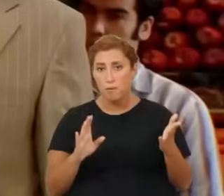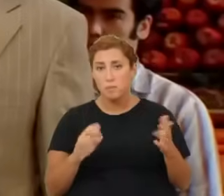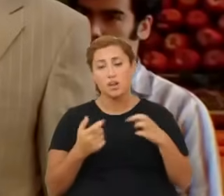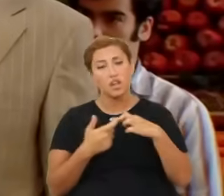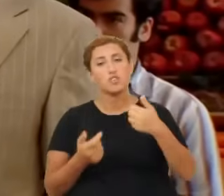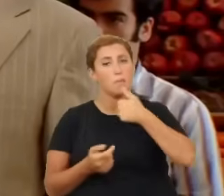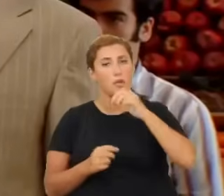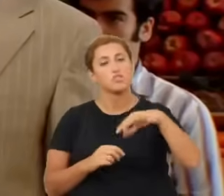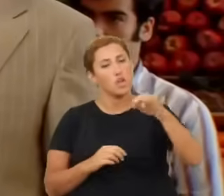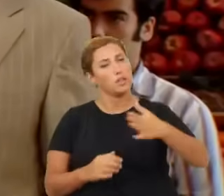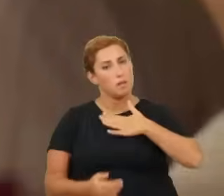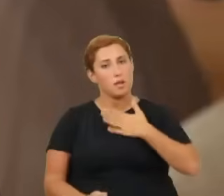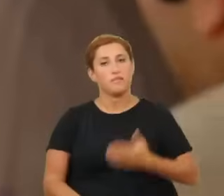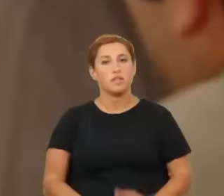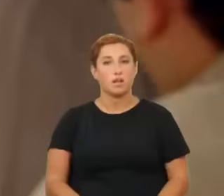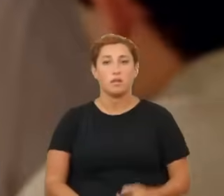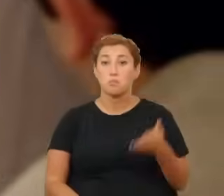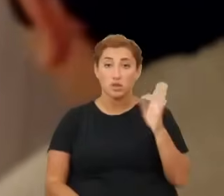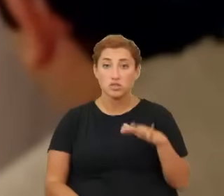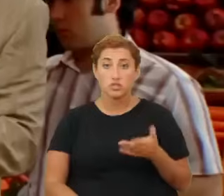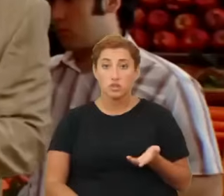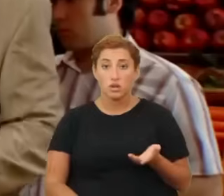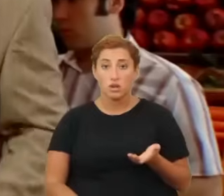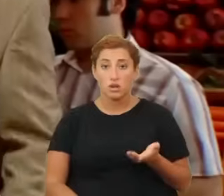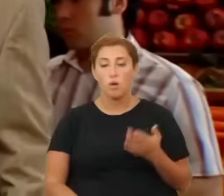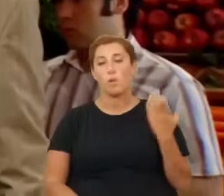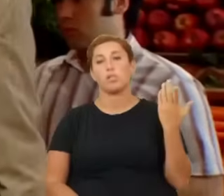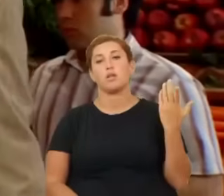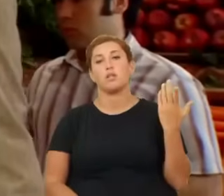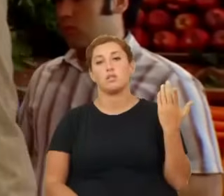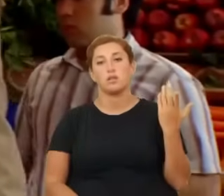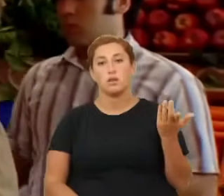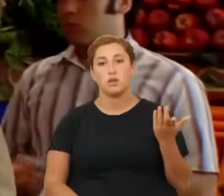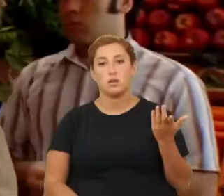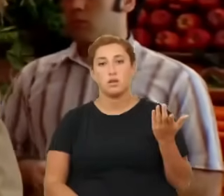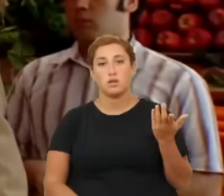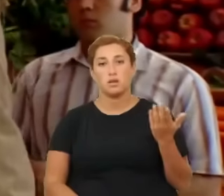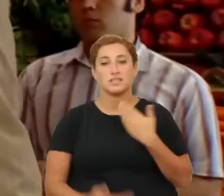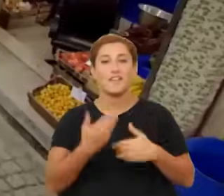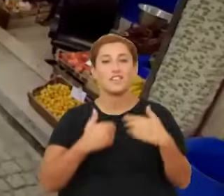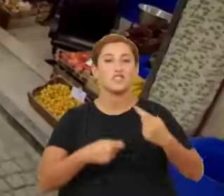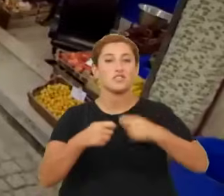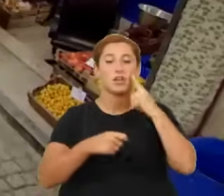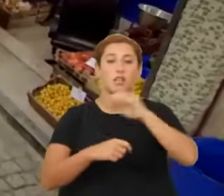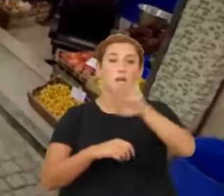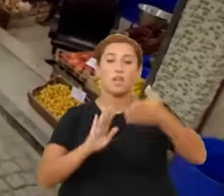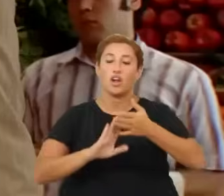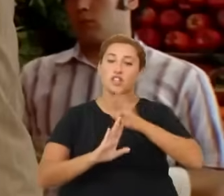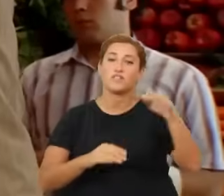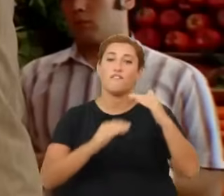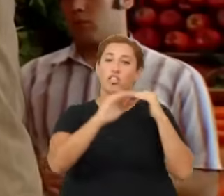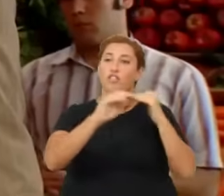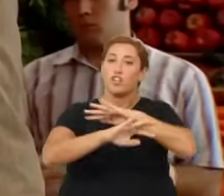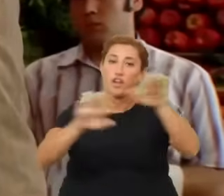abi, çaylar da benden. Başka? Allah Allah. Sevgili esnaf vatandaşlarım, sevgili